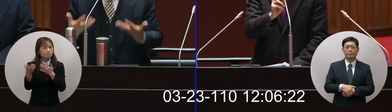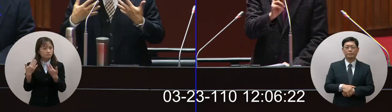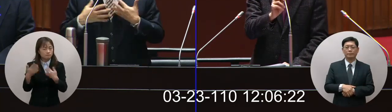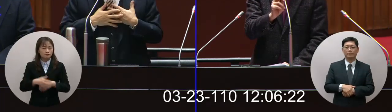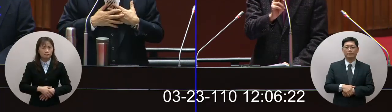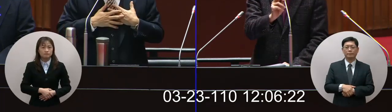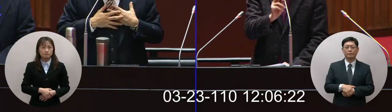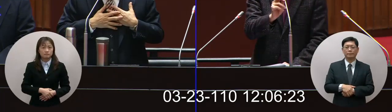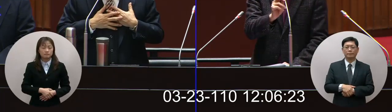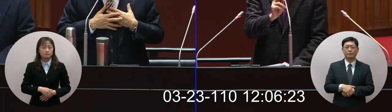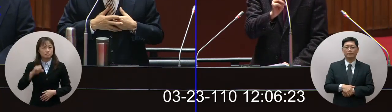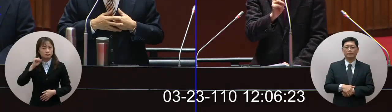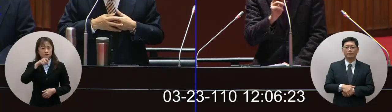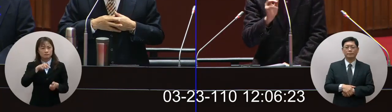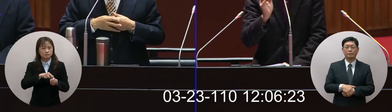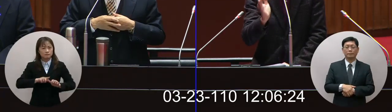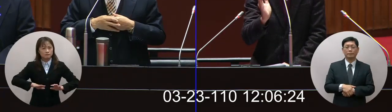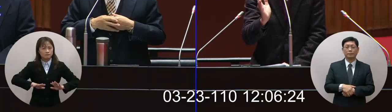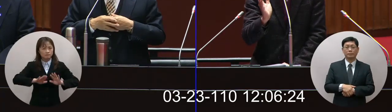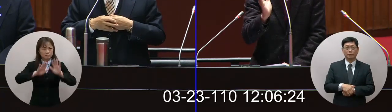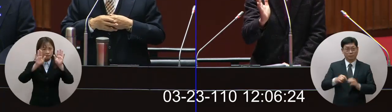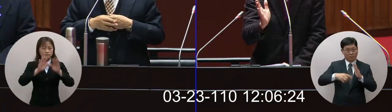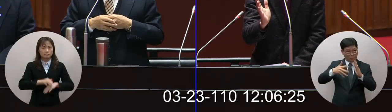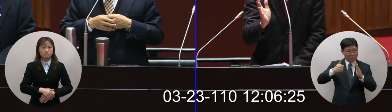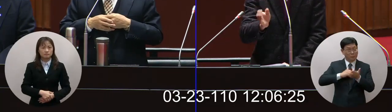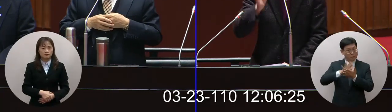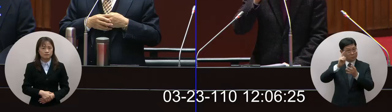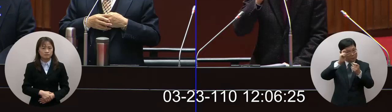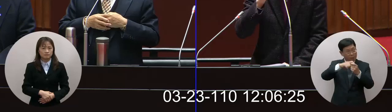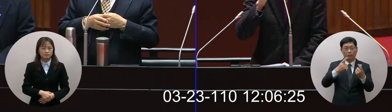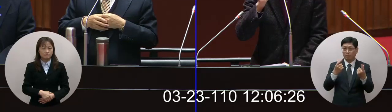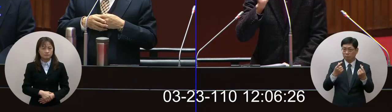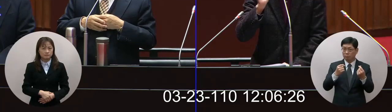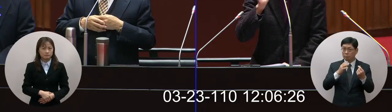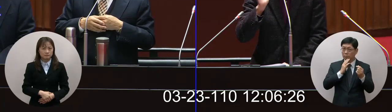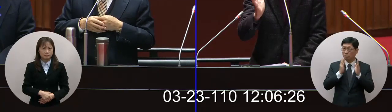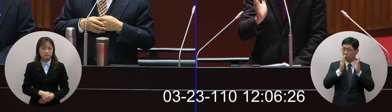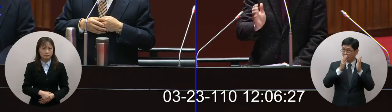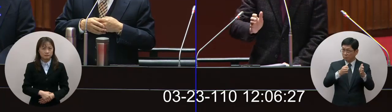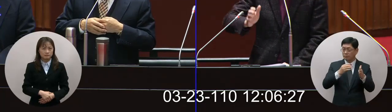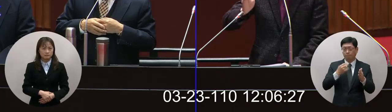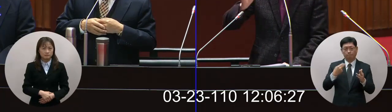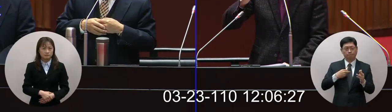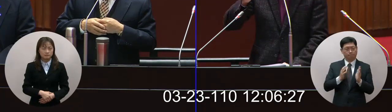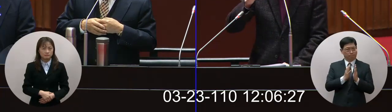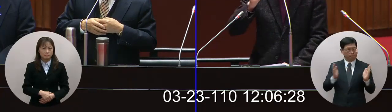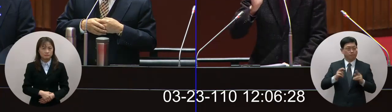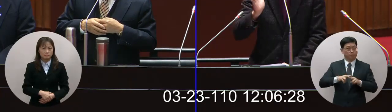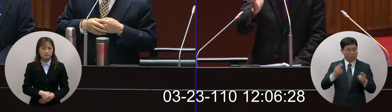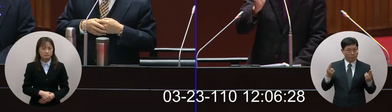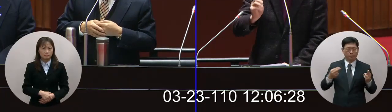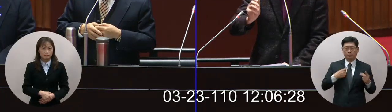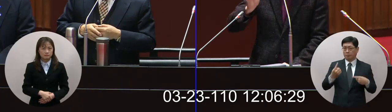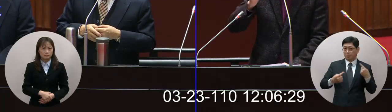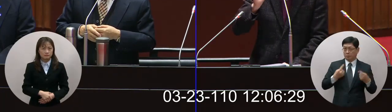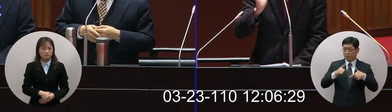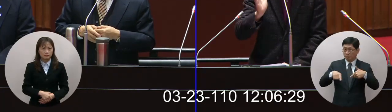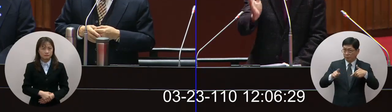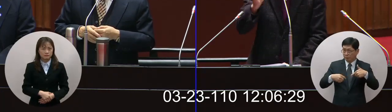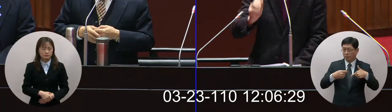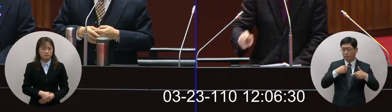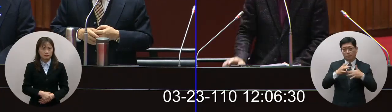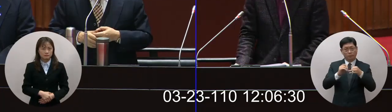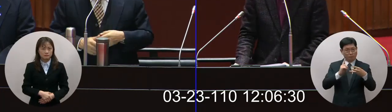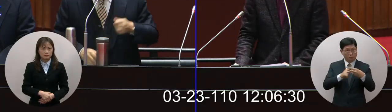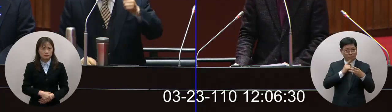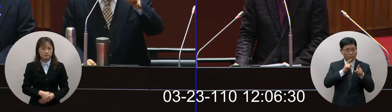这样整个带动起来。 所以院长的未来目标还是会朝着更开放、更自由化、更